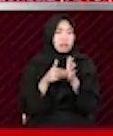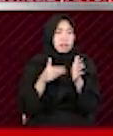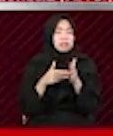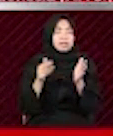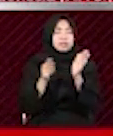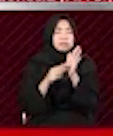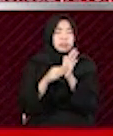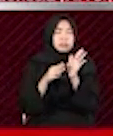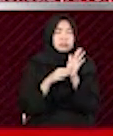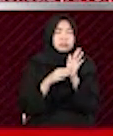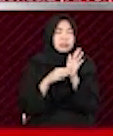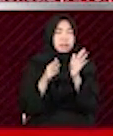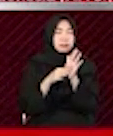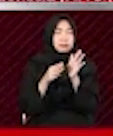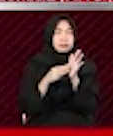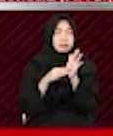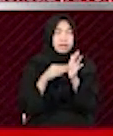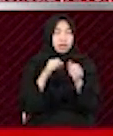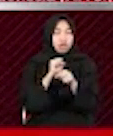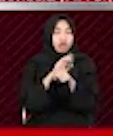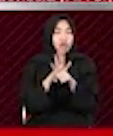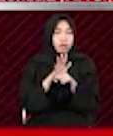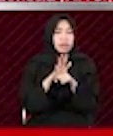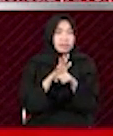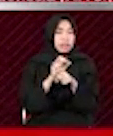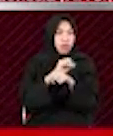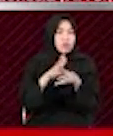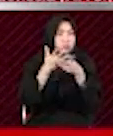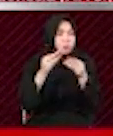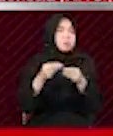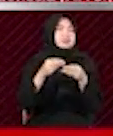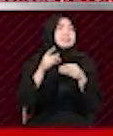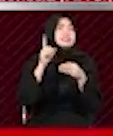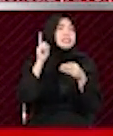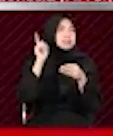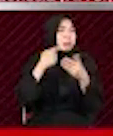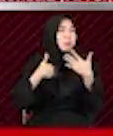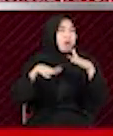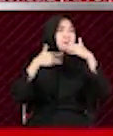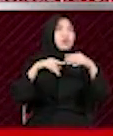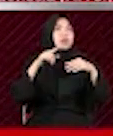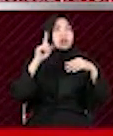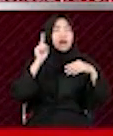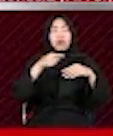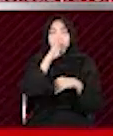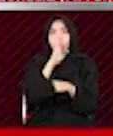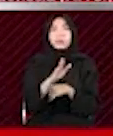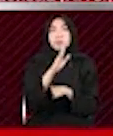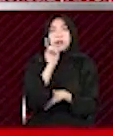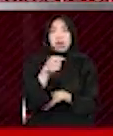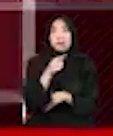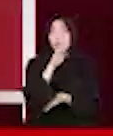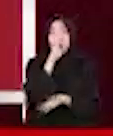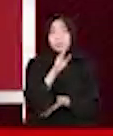masalah COVID-19-nya sendiri, tidak ada jalan lain, pusat perbelanjaan harus selalu menunjukkan komitmen dan